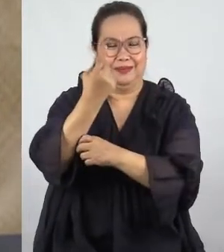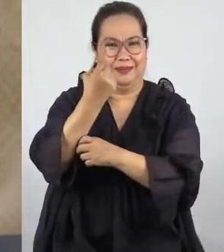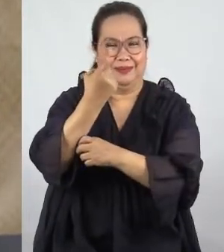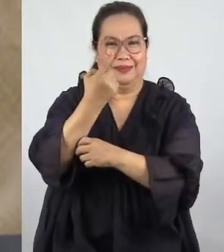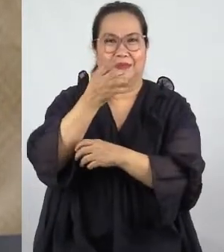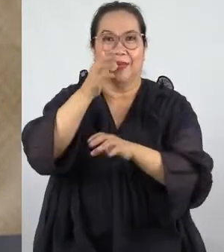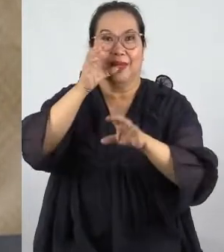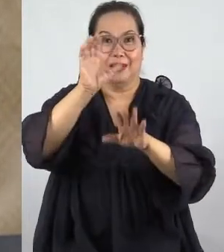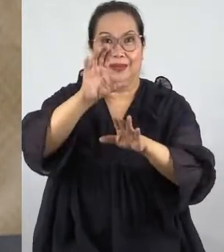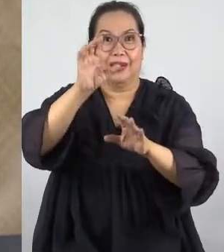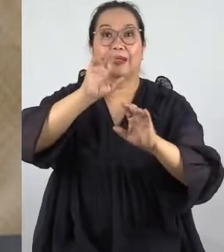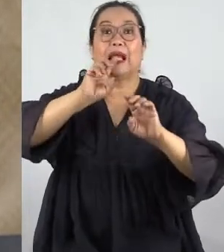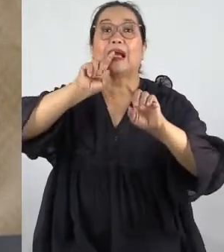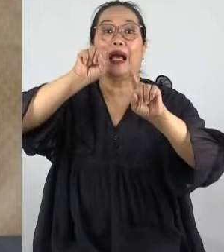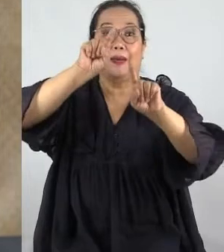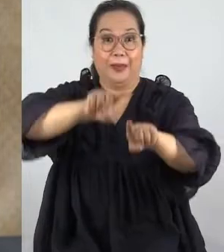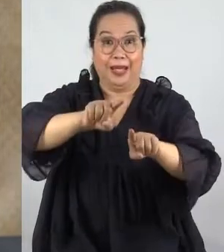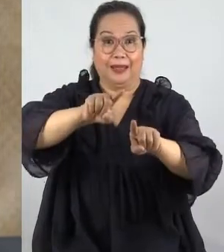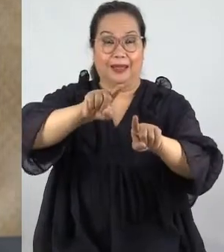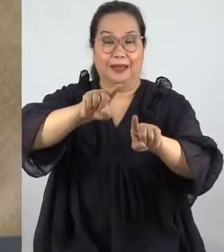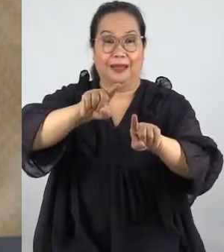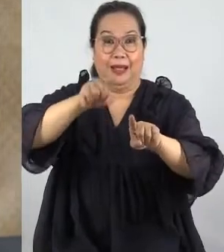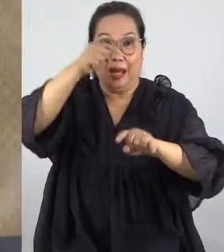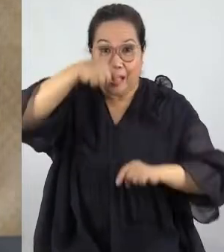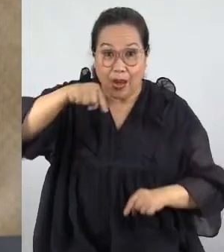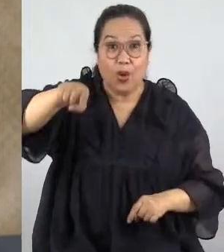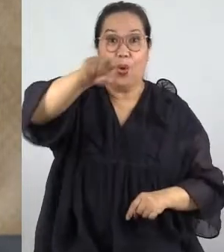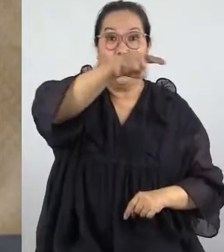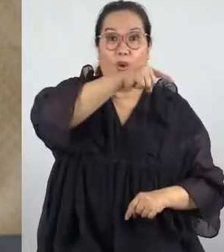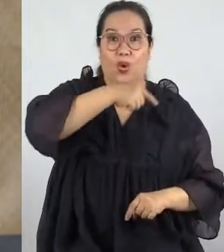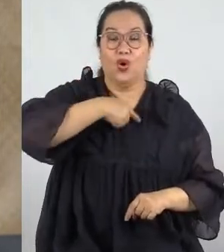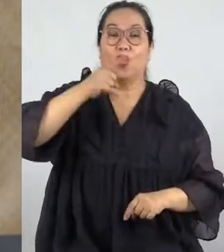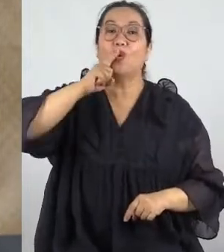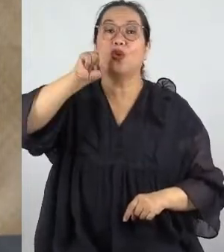Great Commission po ay isang utos sa ating lahat